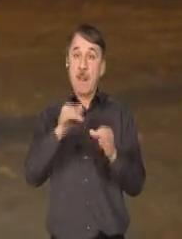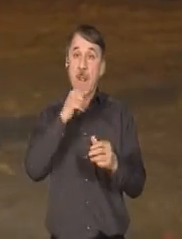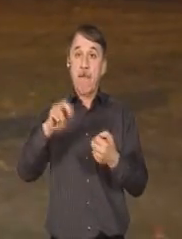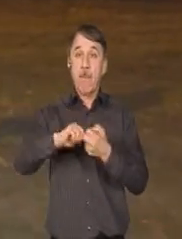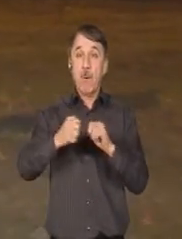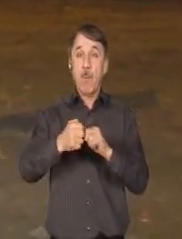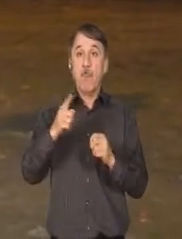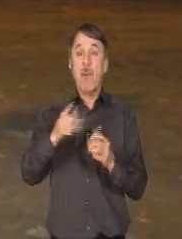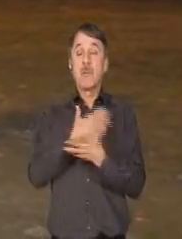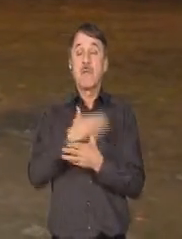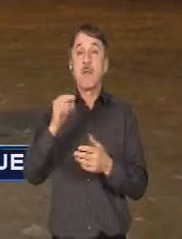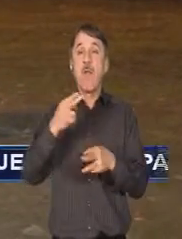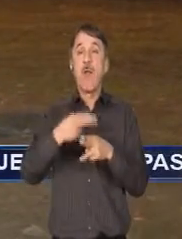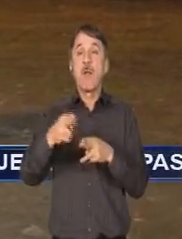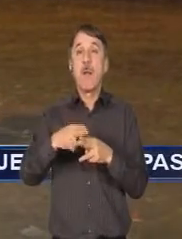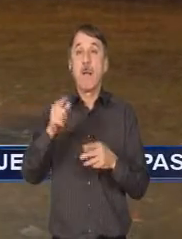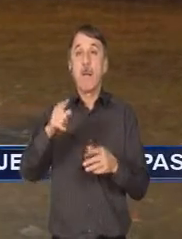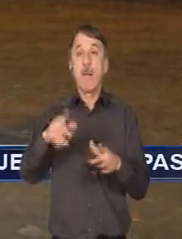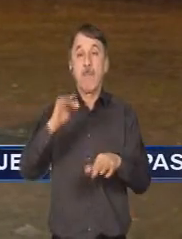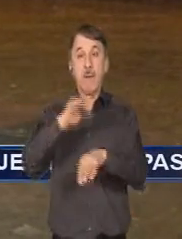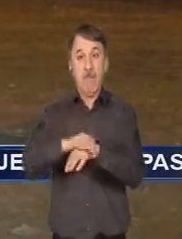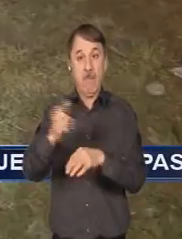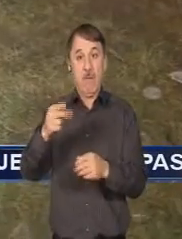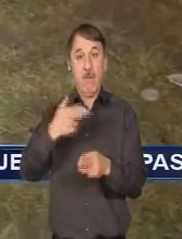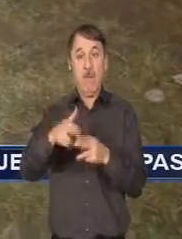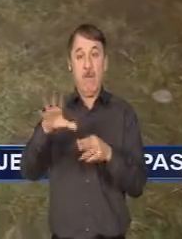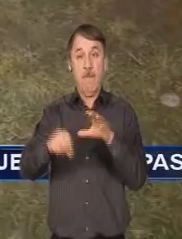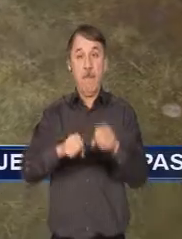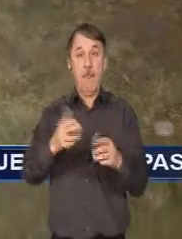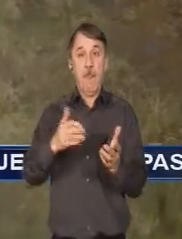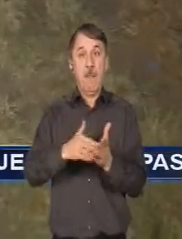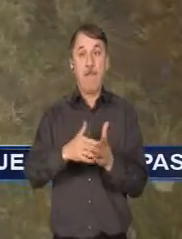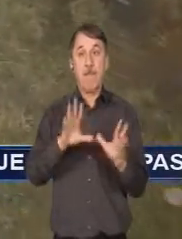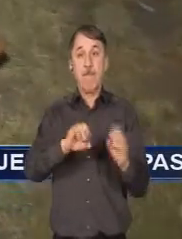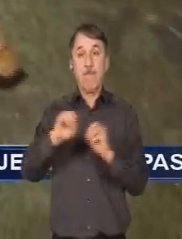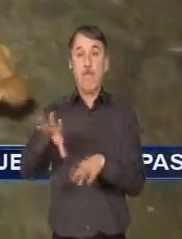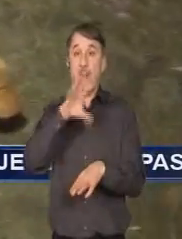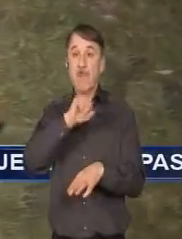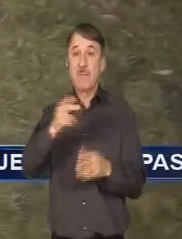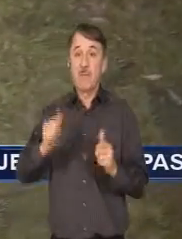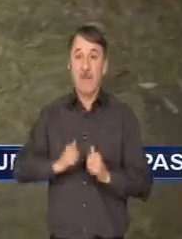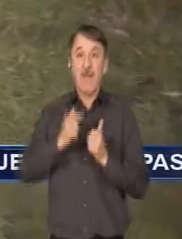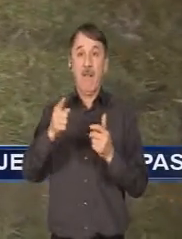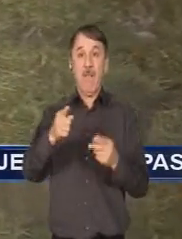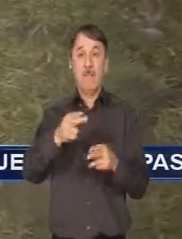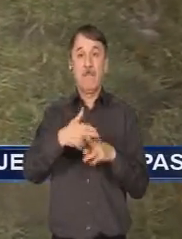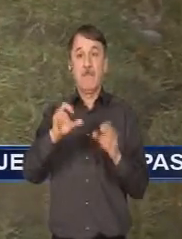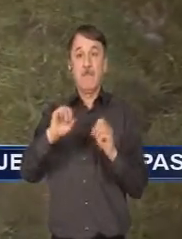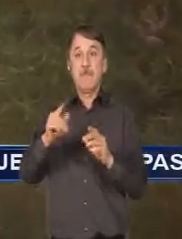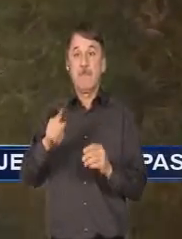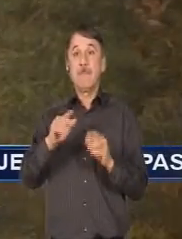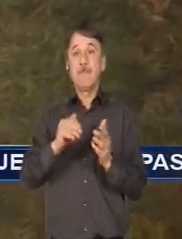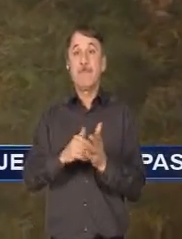dalji planovi, zoohigijena će nastaviti da radi na promociji odgovornog vlasništva i udomljavanja napuštenih pasa, kao i da sprovodi